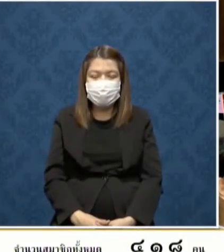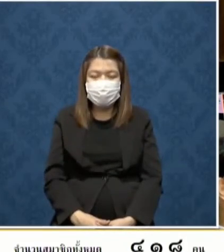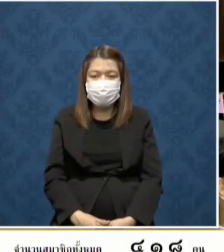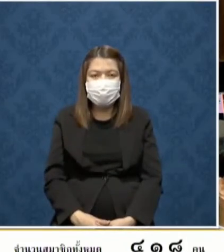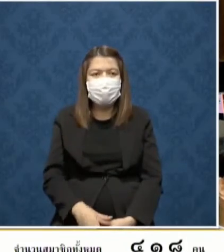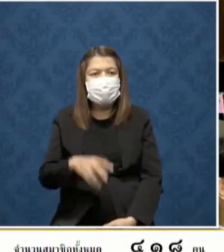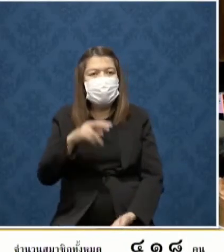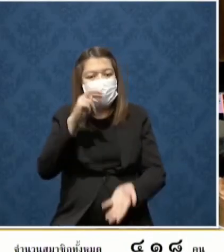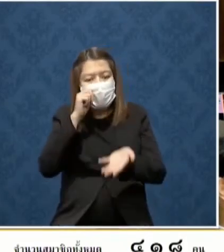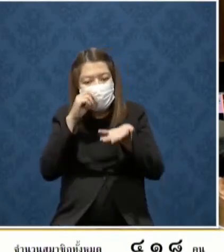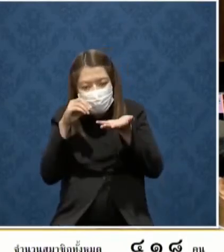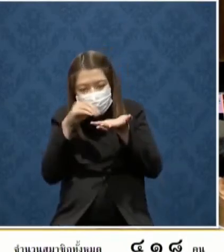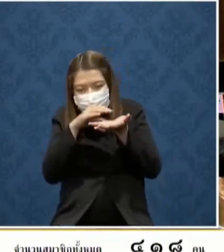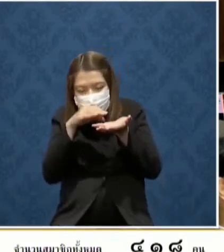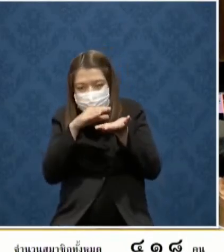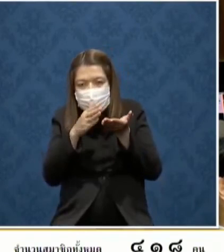ถ้าน้ำไมเข้าเหอ เหอก็ไมลม